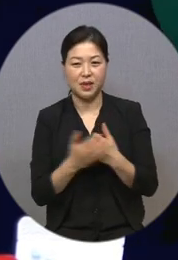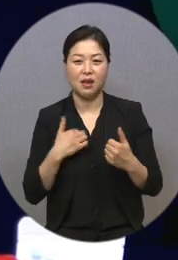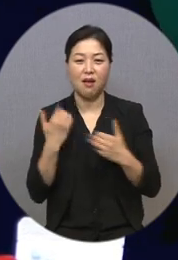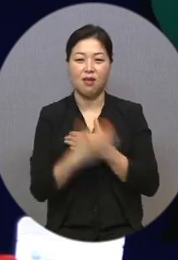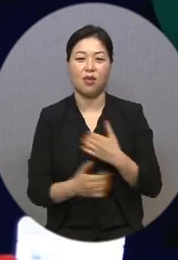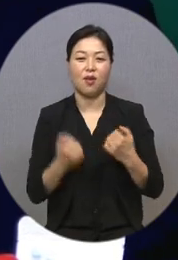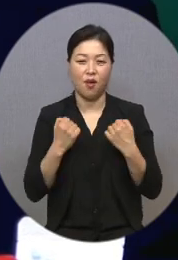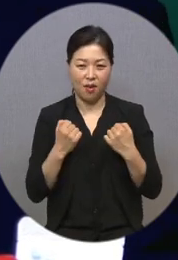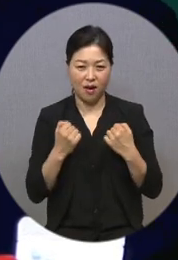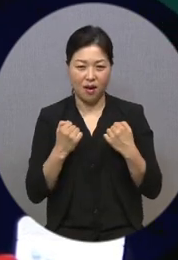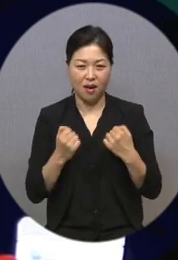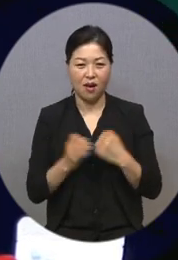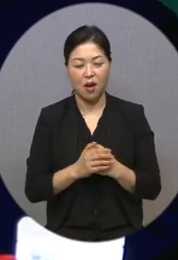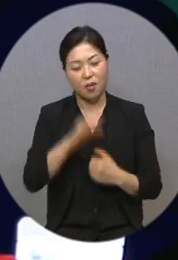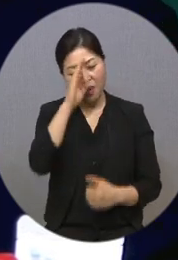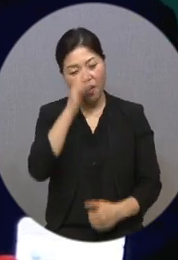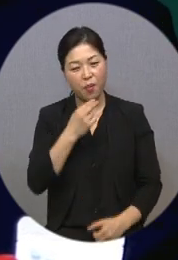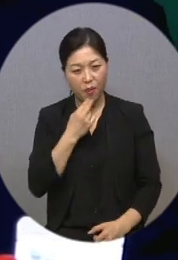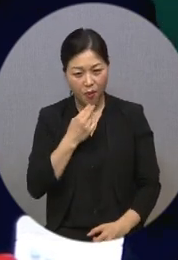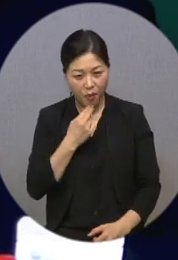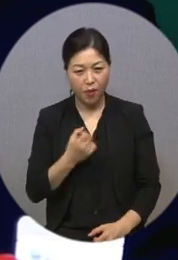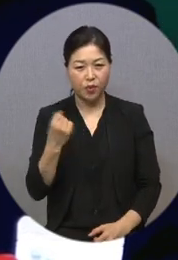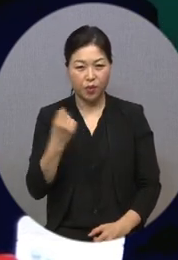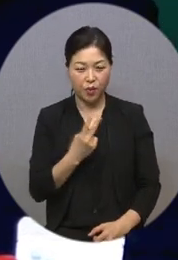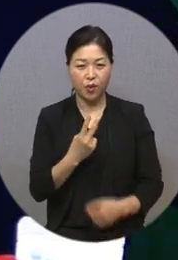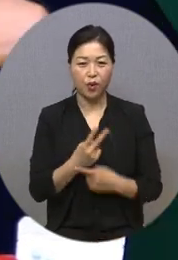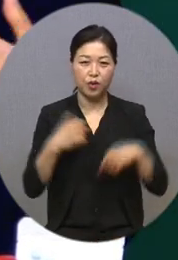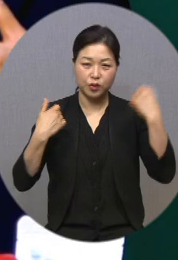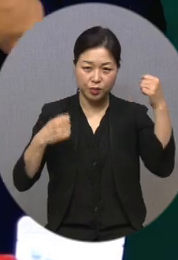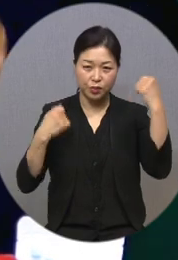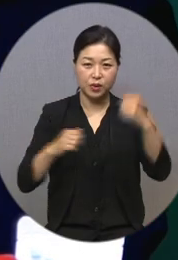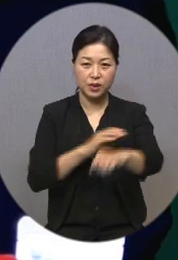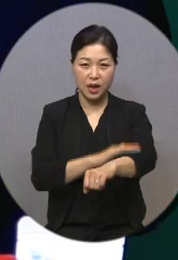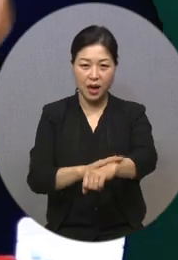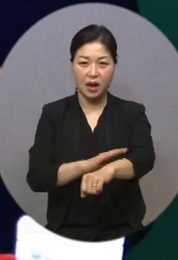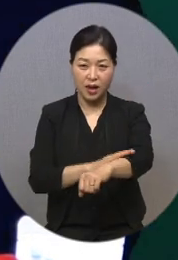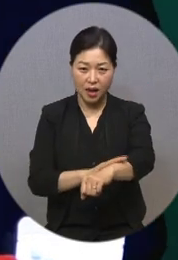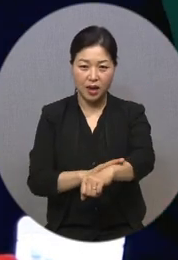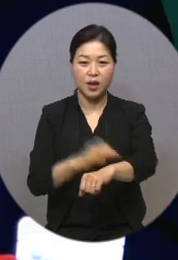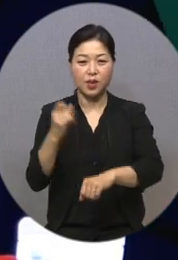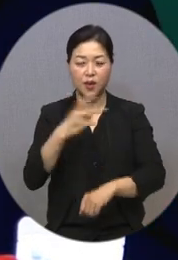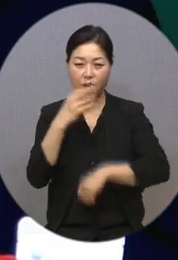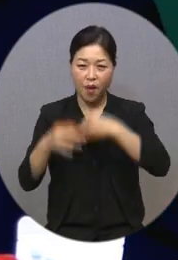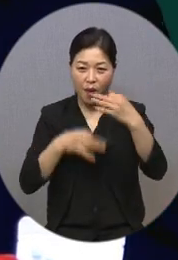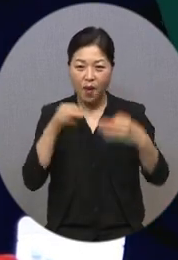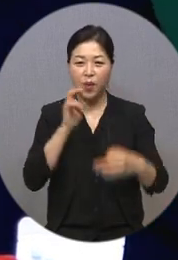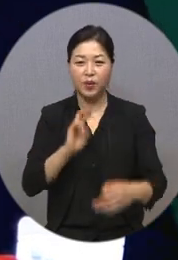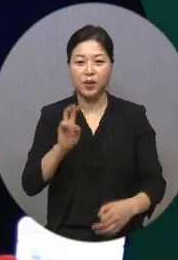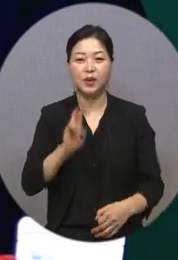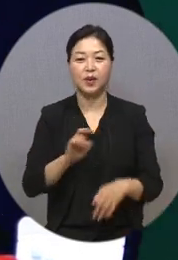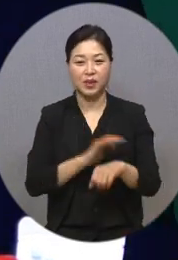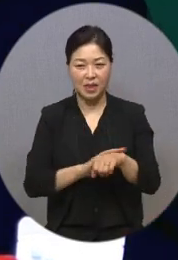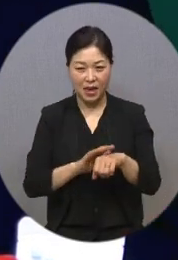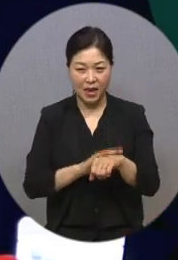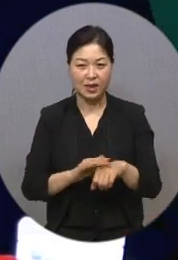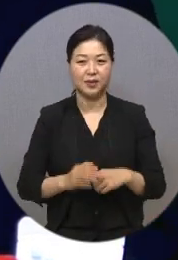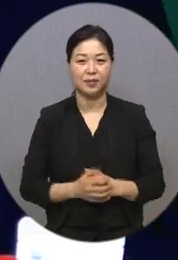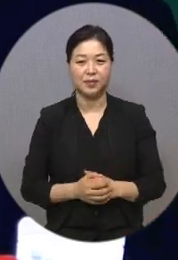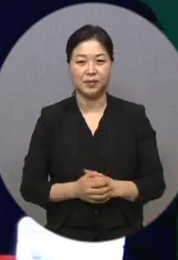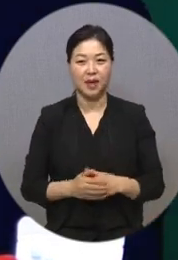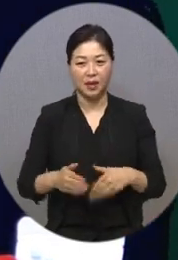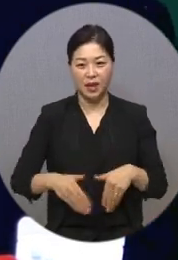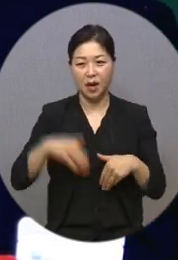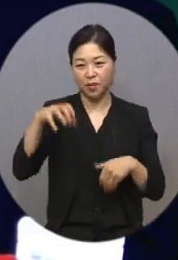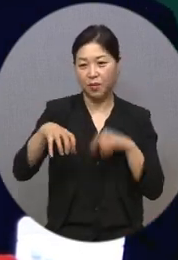제가 웬만하면 아프지도 않고 그냥 어디 가도 그냥 춤도 잘 추고 소리도 잘하고 이 남도 장터가 저를